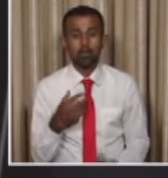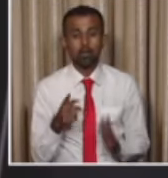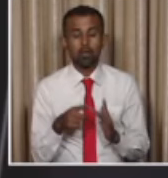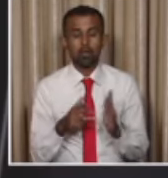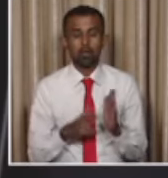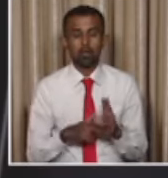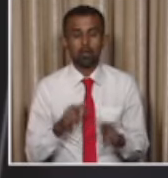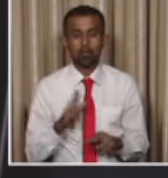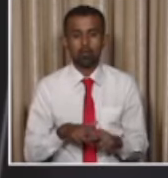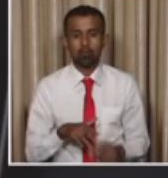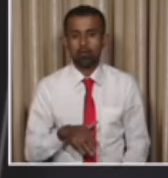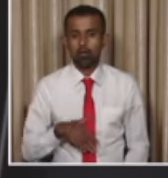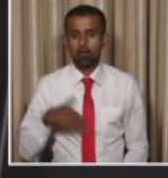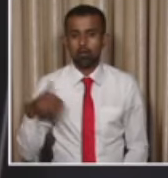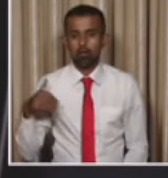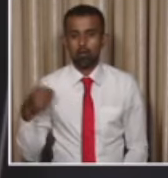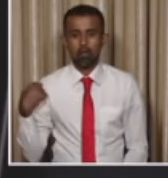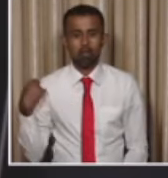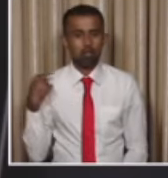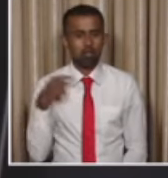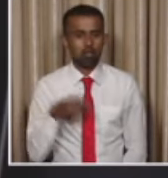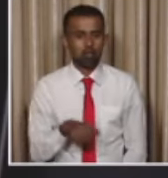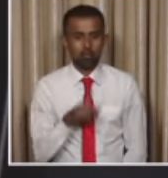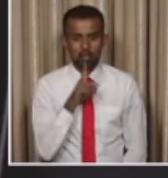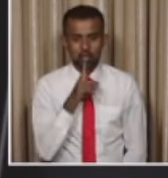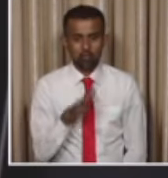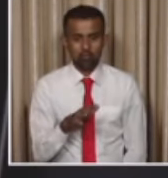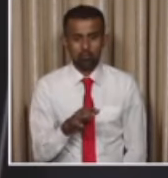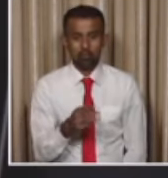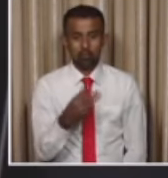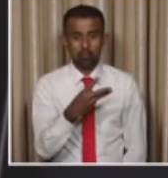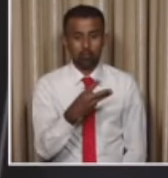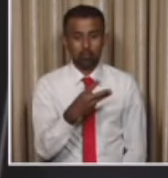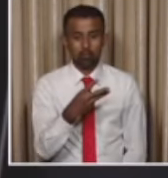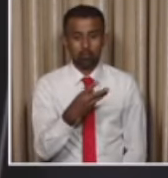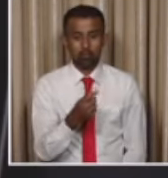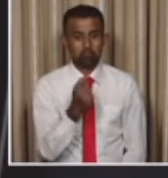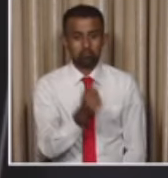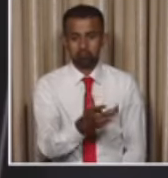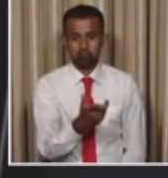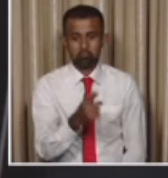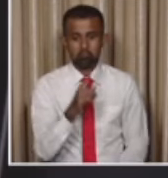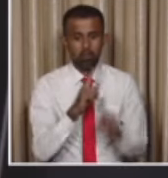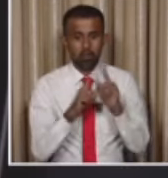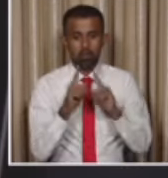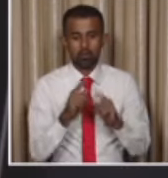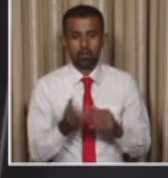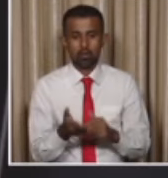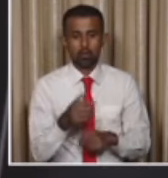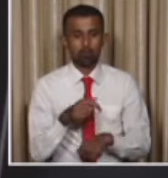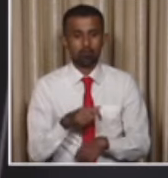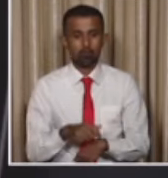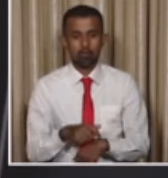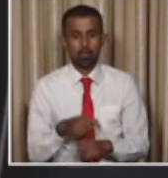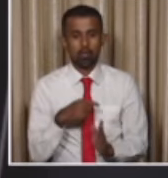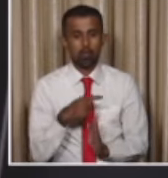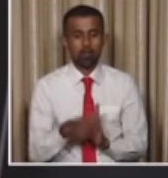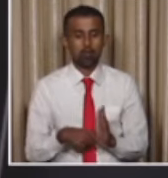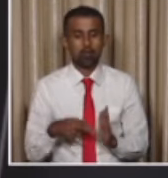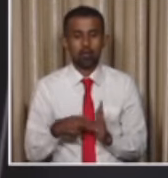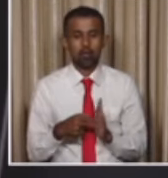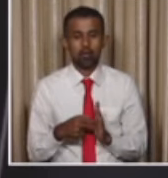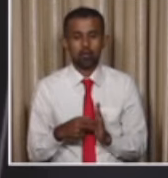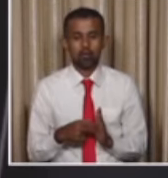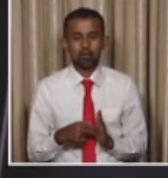මූල්‍ය අරමුදලේ ප්‍රධානී ඇවිල්ලා කිව්වේ. තුන්වෙනි වාරිකයේ දෙන්න නැතුව තාම සාකච්ඡාවේ යන වෙලාවේ ලංකාවේ ආර්ථිකය